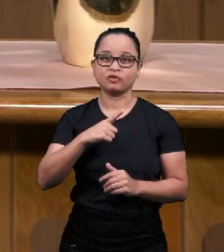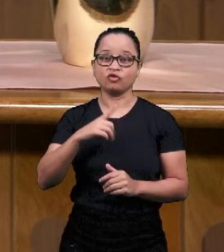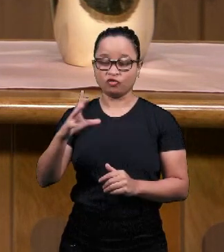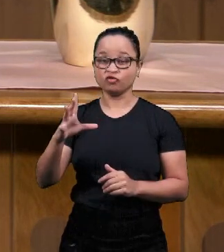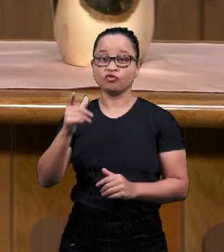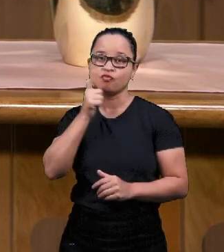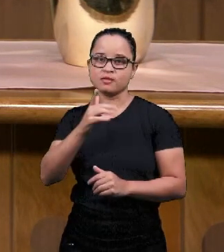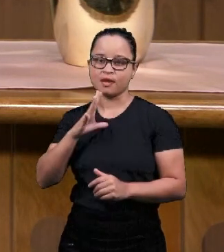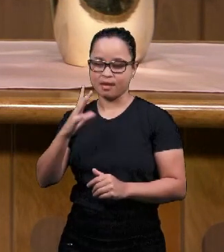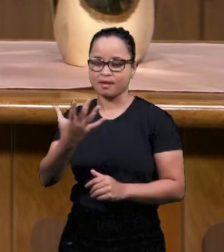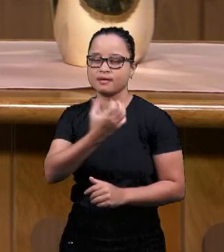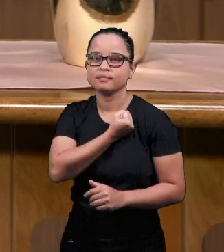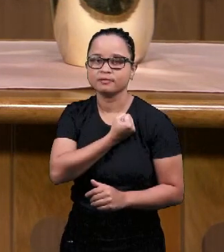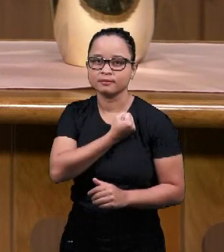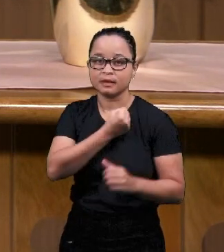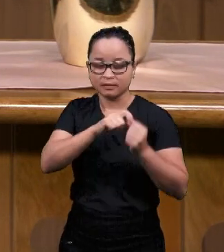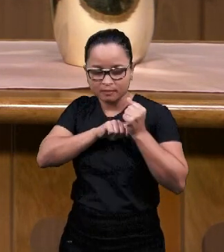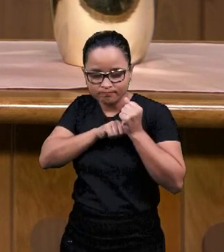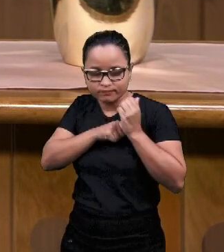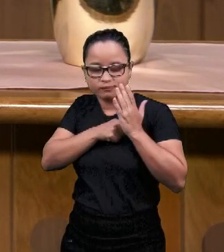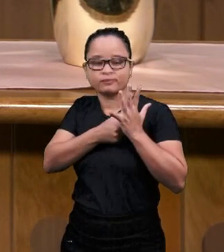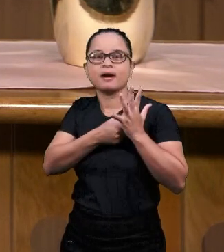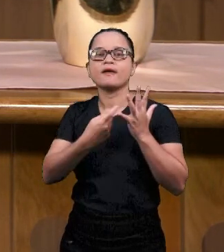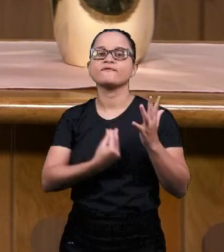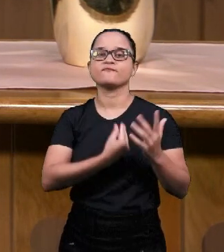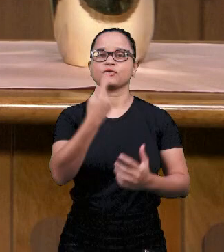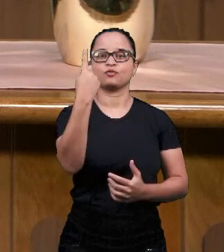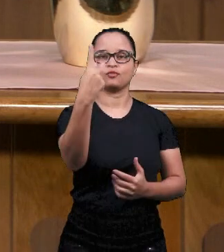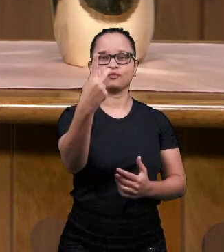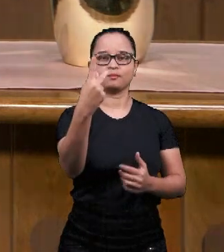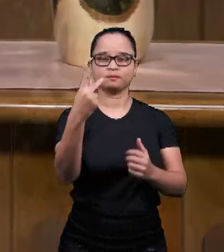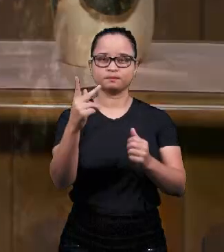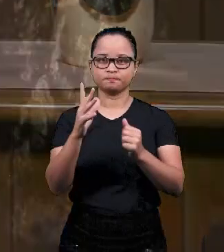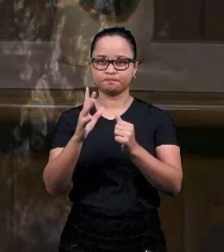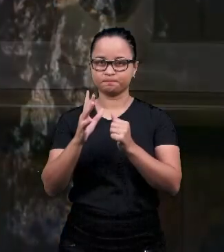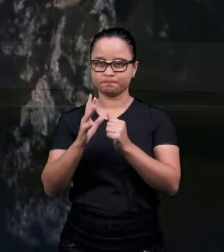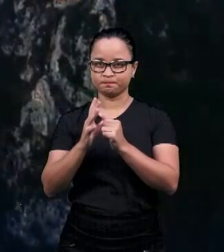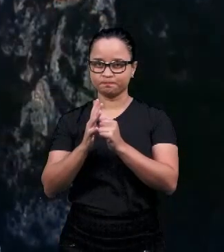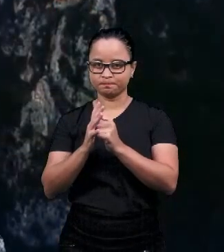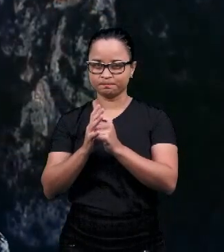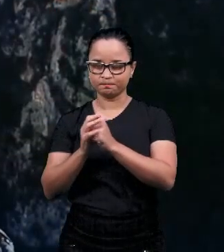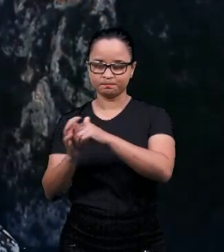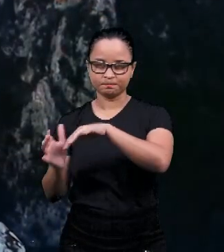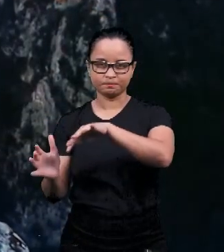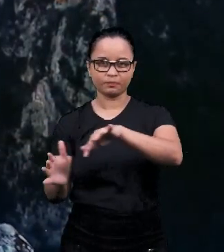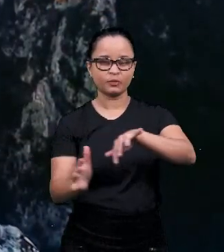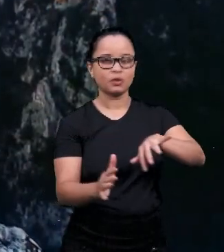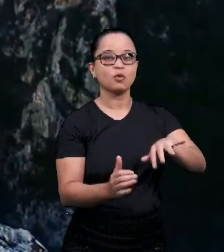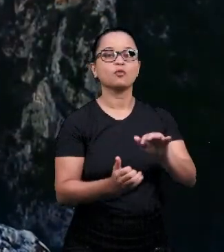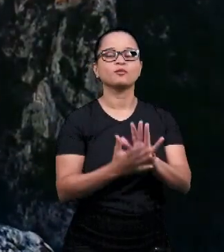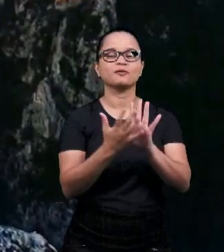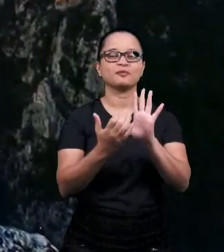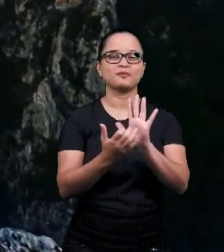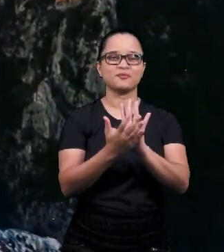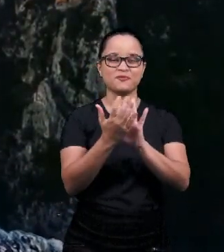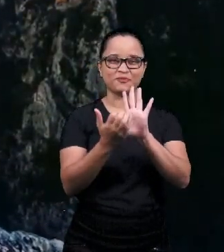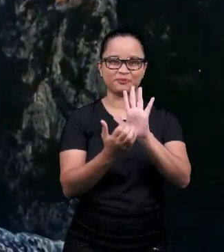есть возможность приобрести это сокровище, которое открывается тебе. Давайте прославим Бога.